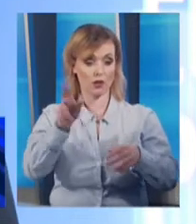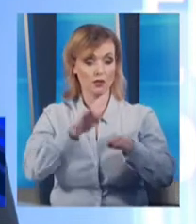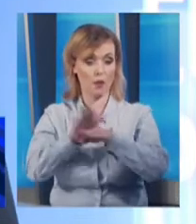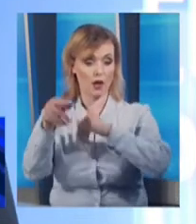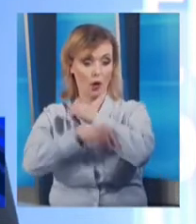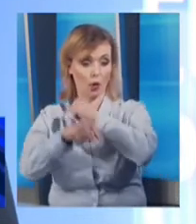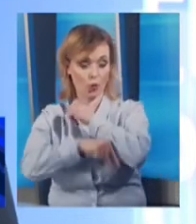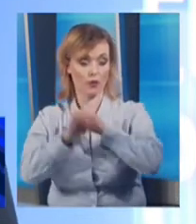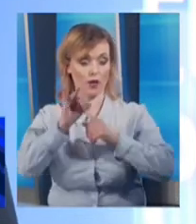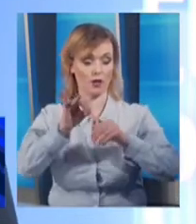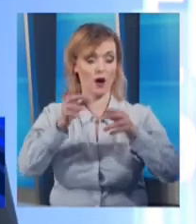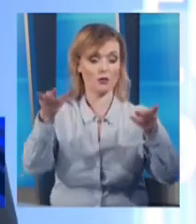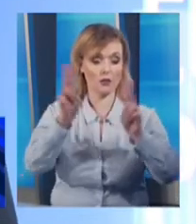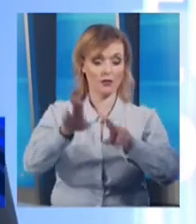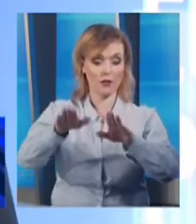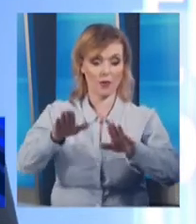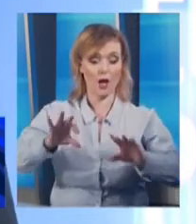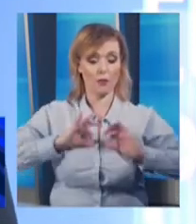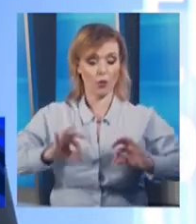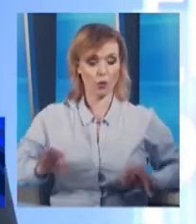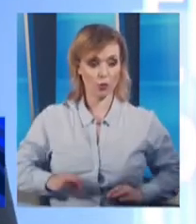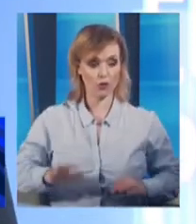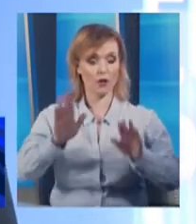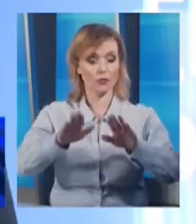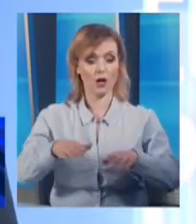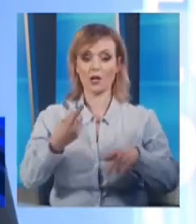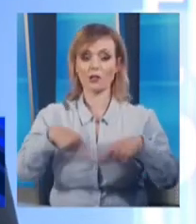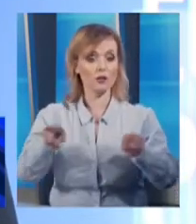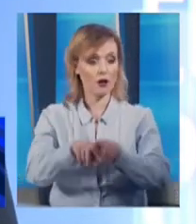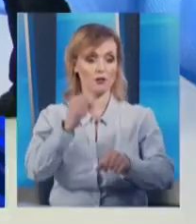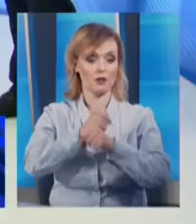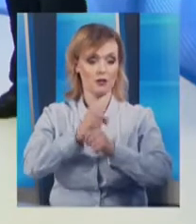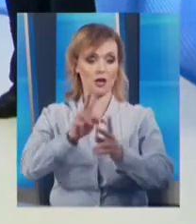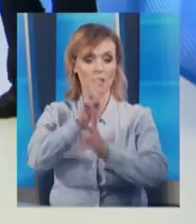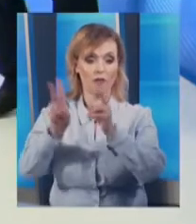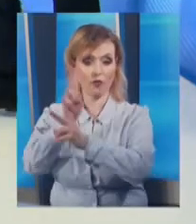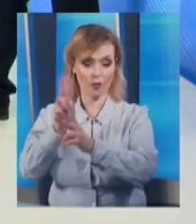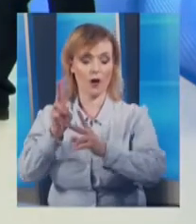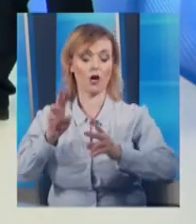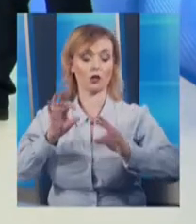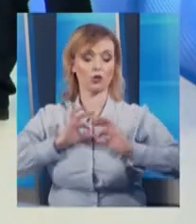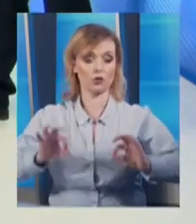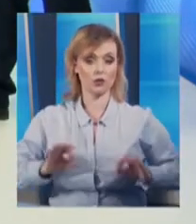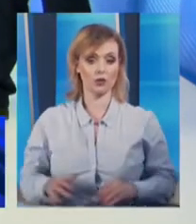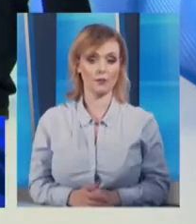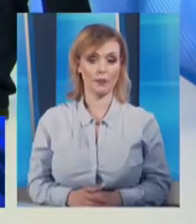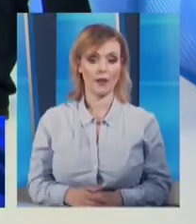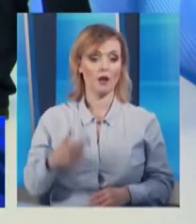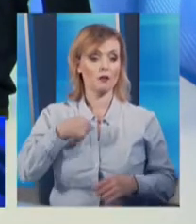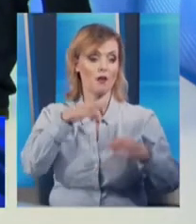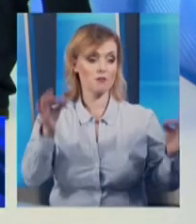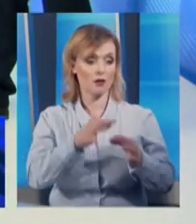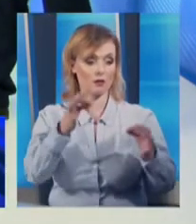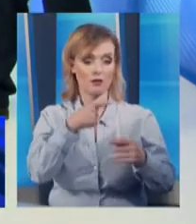corupți în funcție. Nu așa se face reforma justiției. Bine, ca să fac o precizare, eu niciodată n-am vorbit cu Dodon